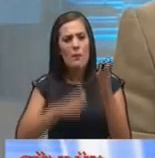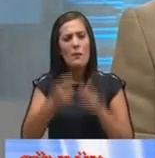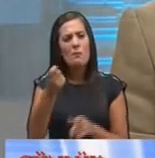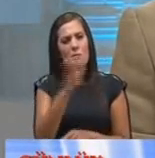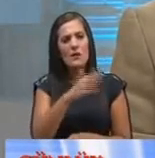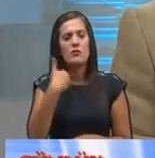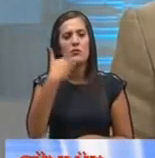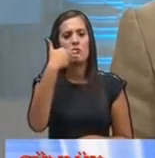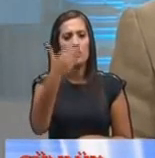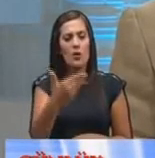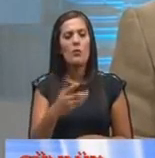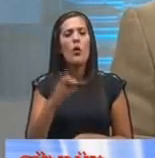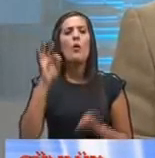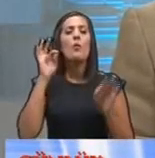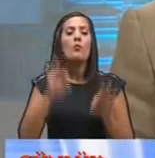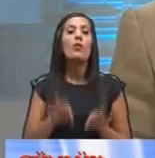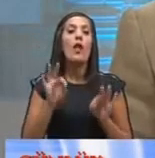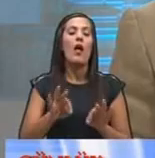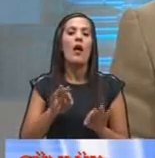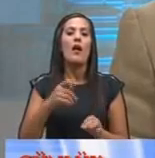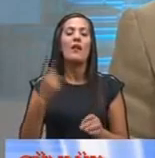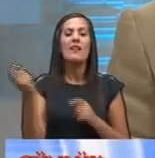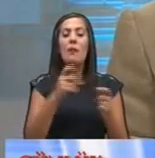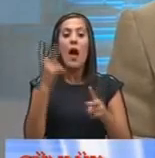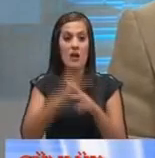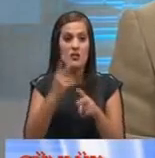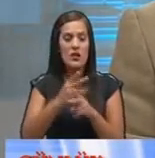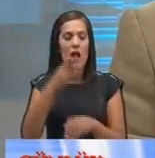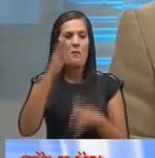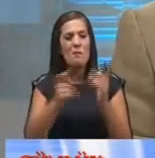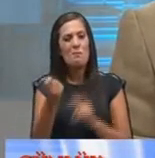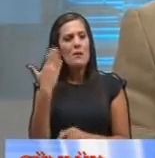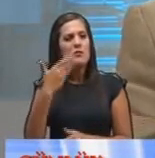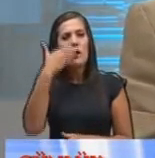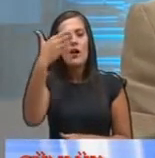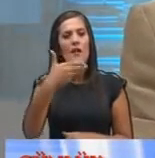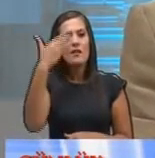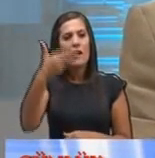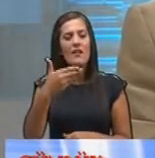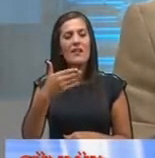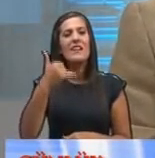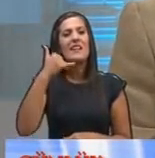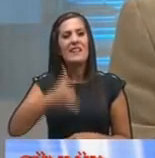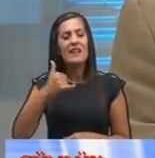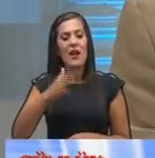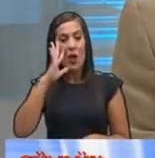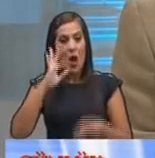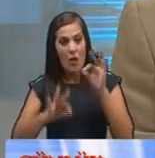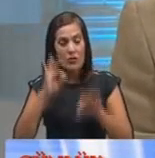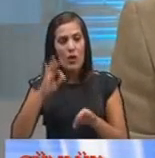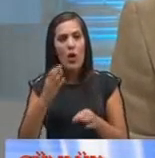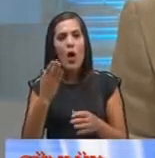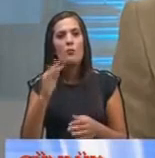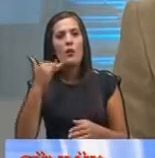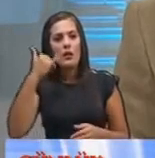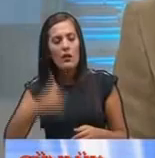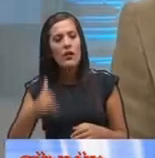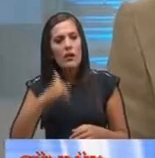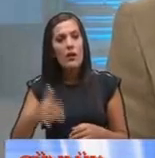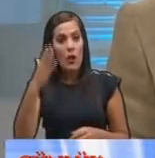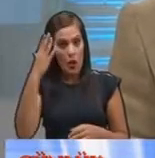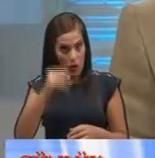biraz önce değindiğim, yani mutlak ameliyat, tartışmasız ve acil ameliyat, biraz önce söylediğim idrar kontrolünü kaybetmek, kişinin